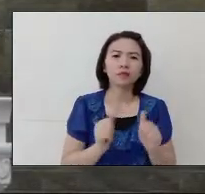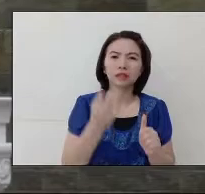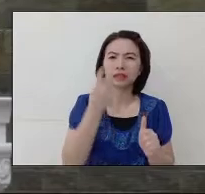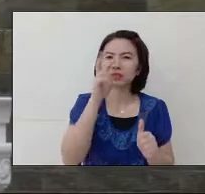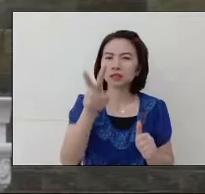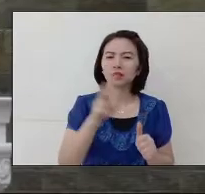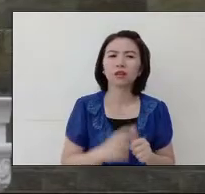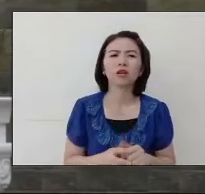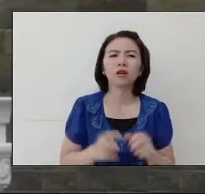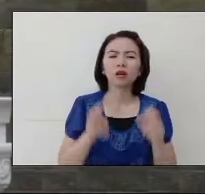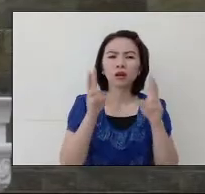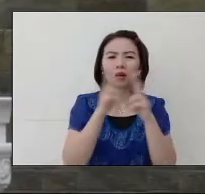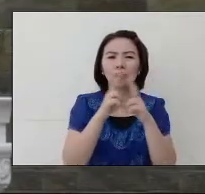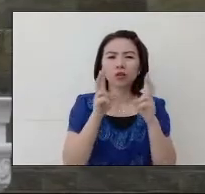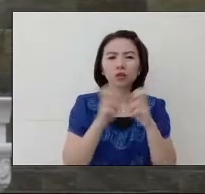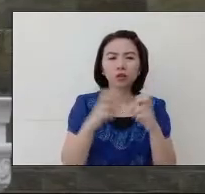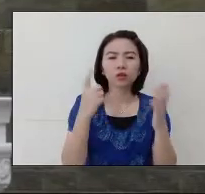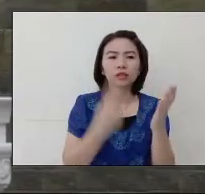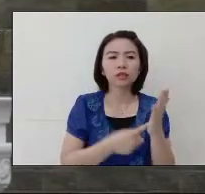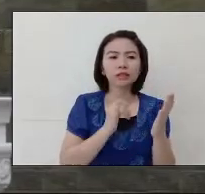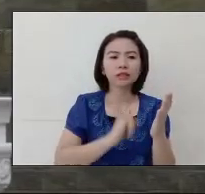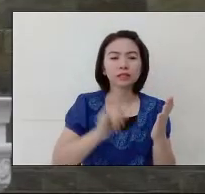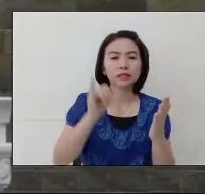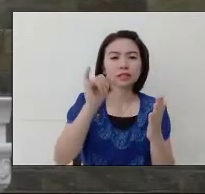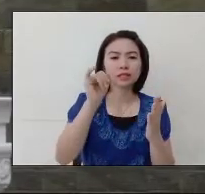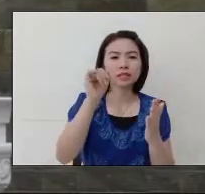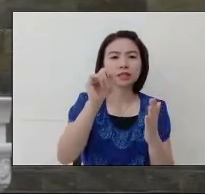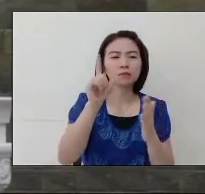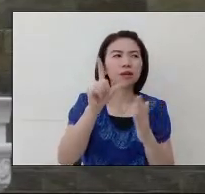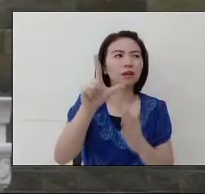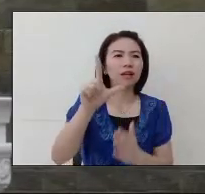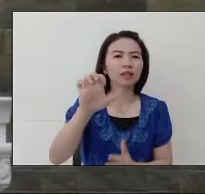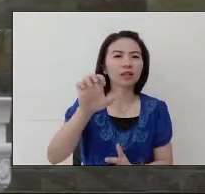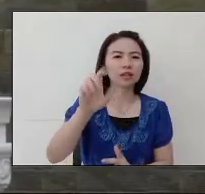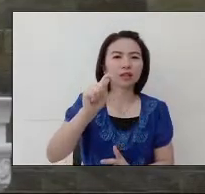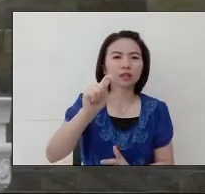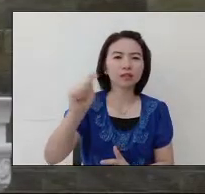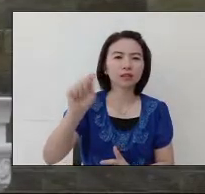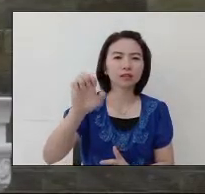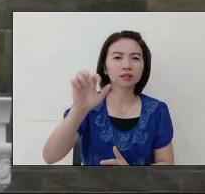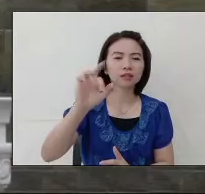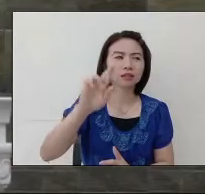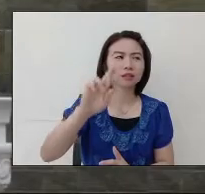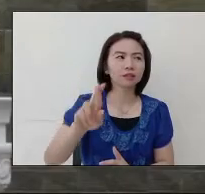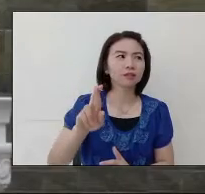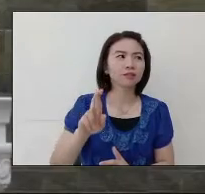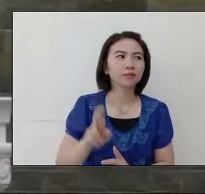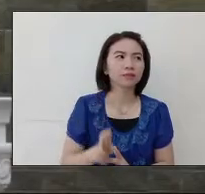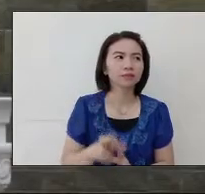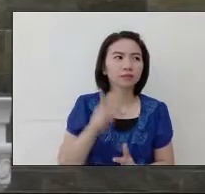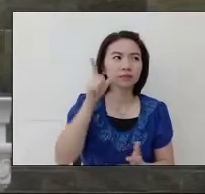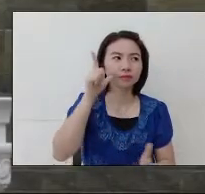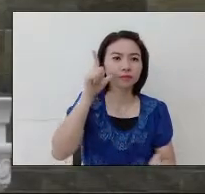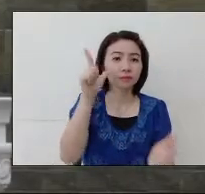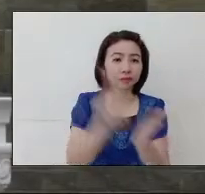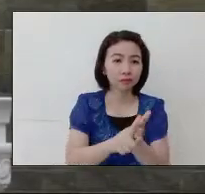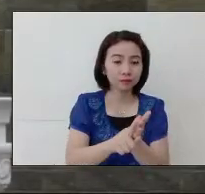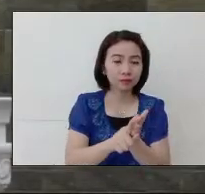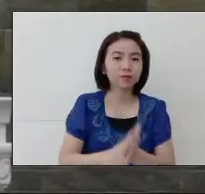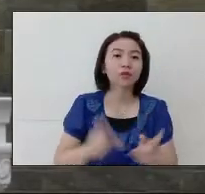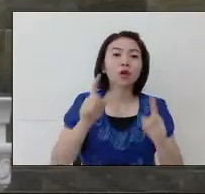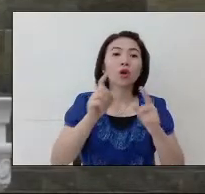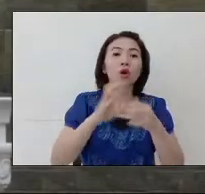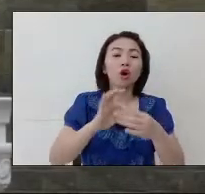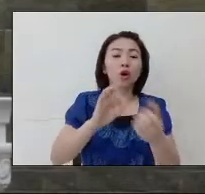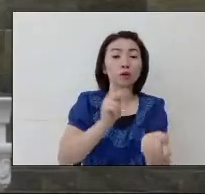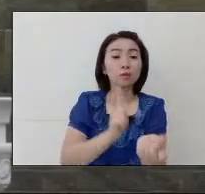ito ay sulat ni Paul, alam niyo si Paul ay sumulat, mga kapatid, sa mga taga Philippi, no? Back noong nakakulong po